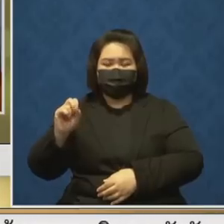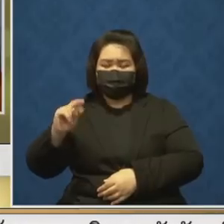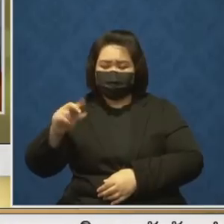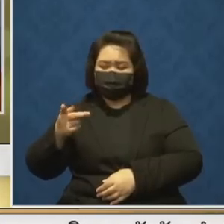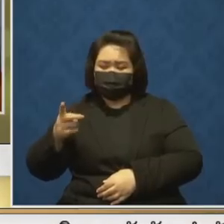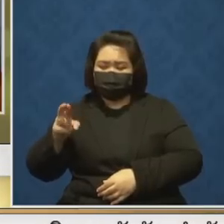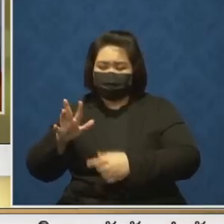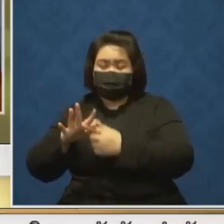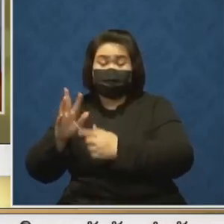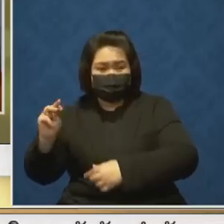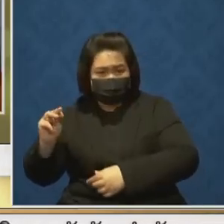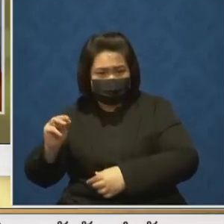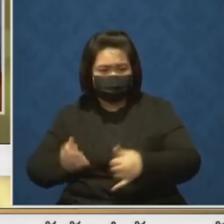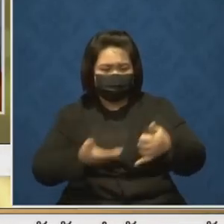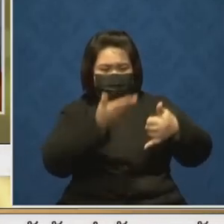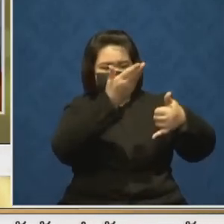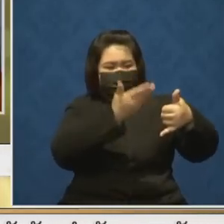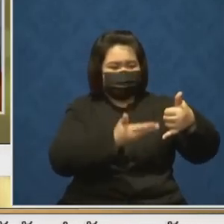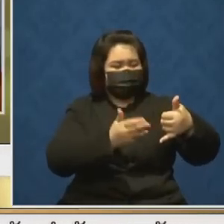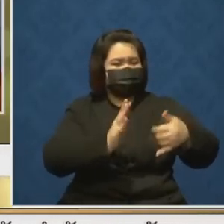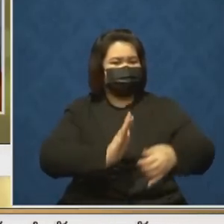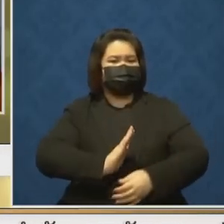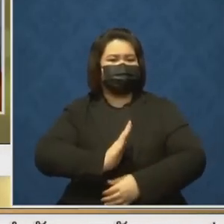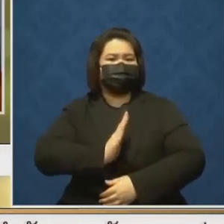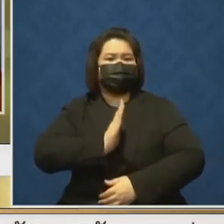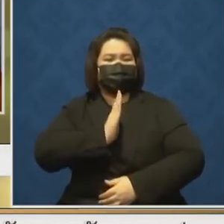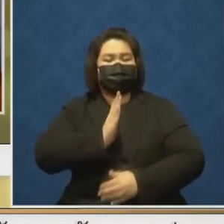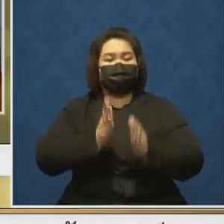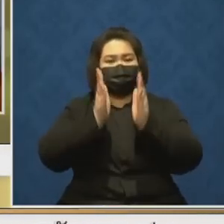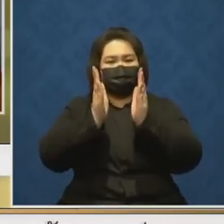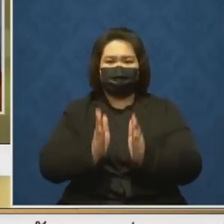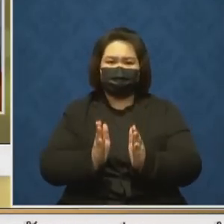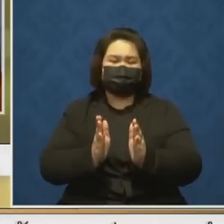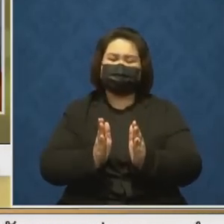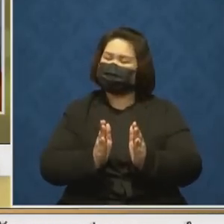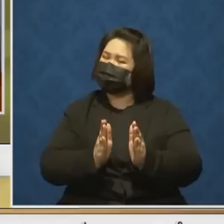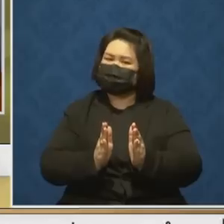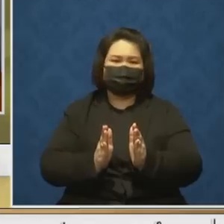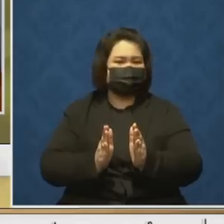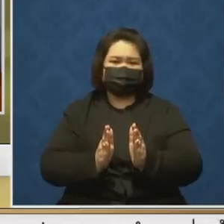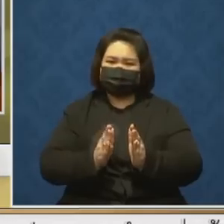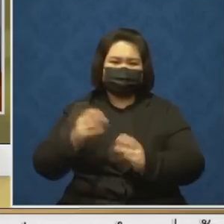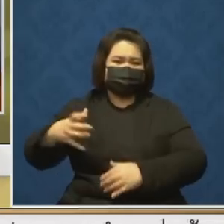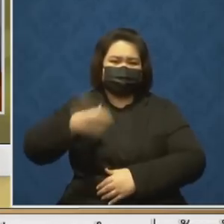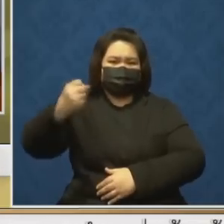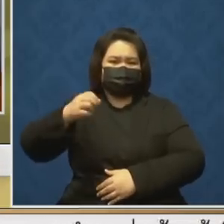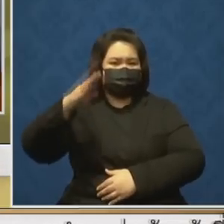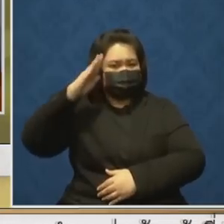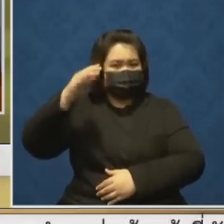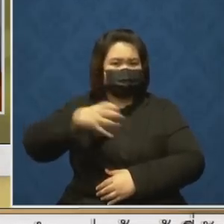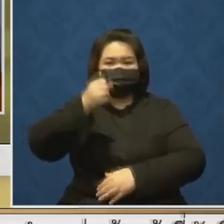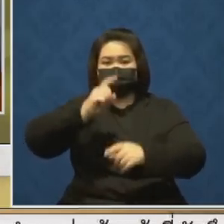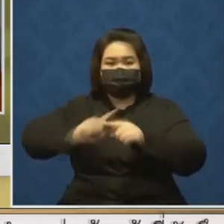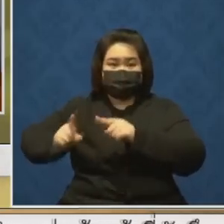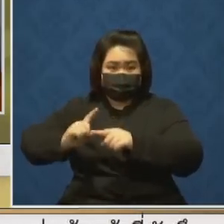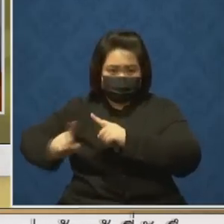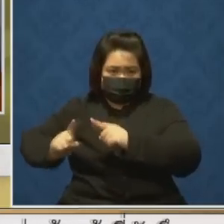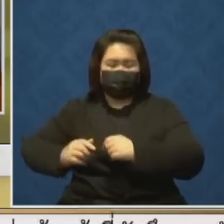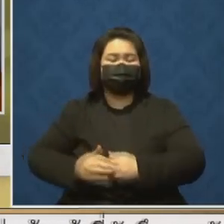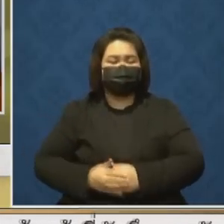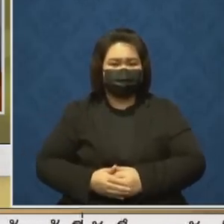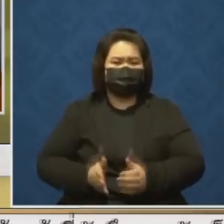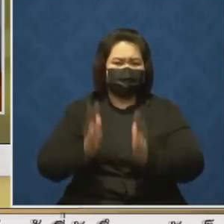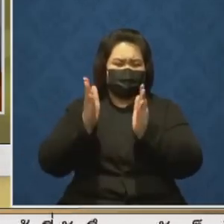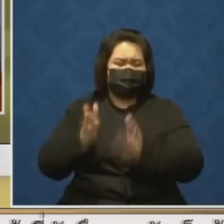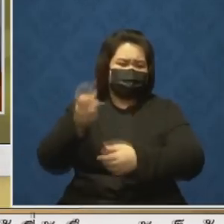โอเชามีพystกรมโกยองเชิรชูบุคคลทเป็นกบทโกย่องเชิรชูคนที่ออกมา